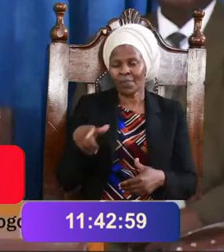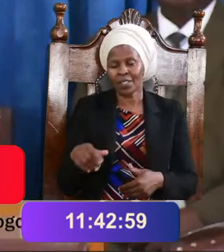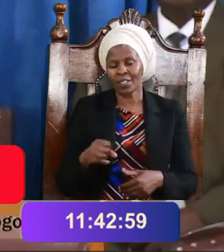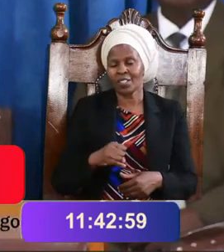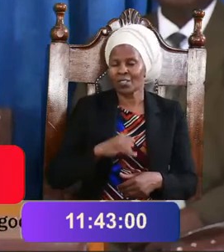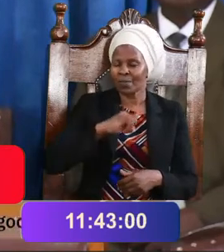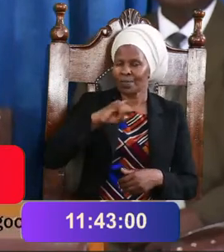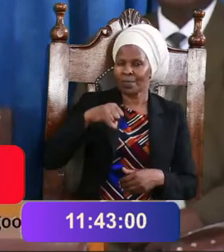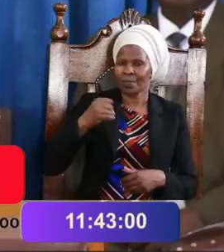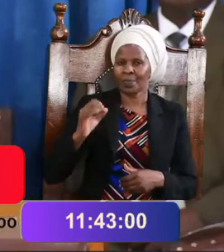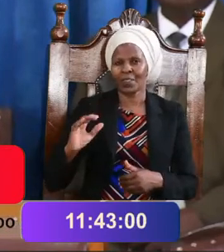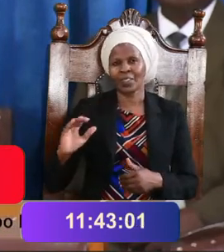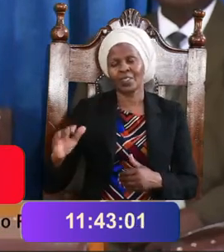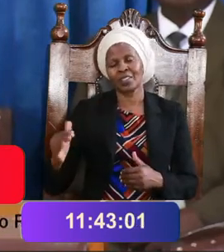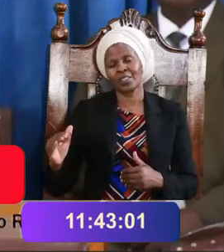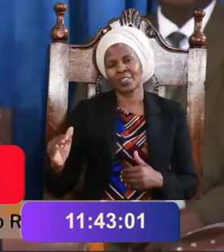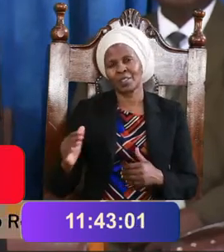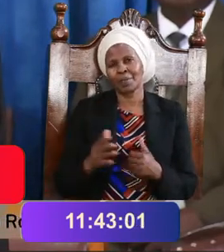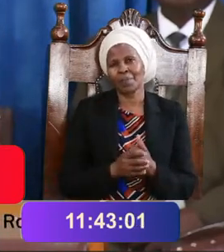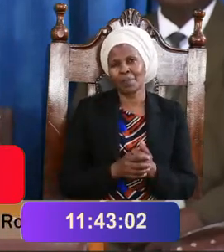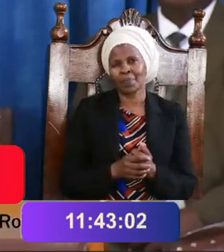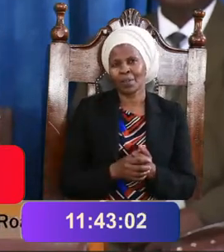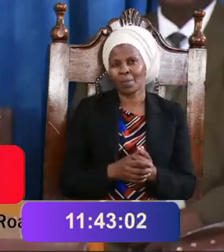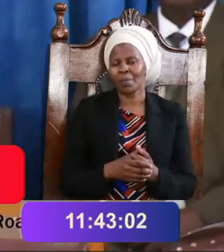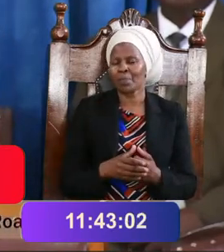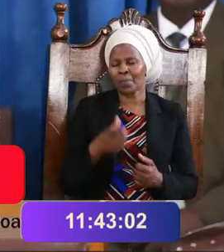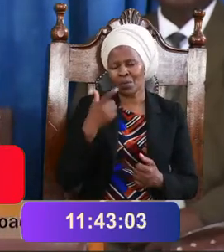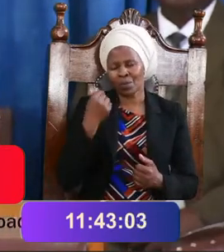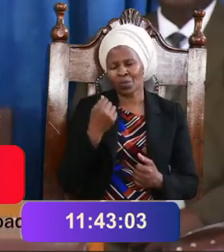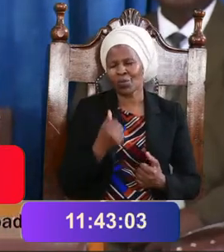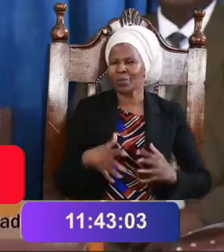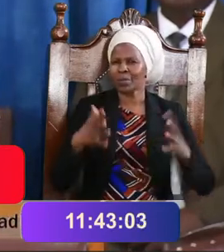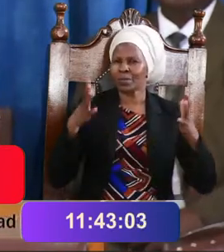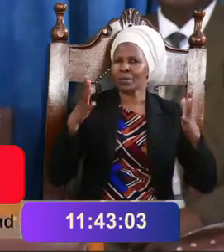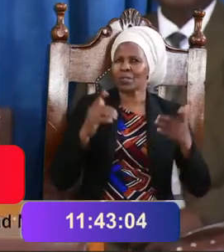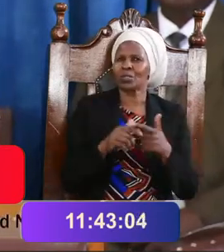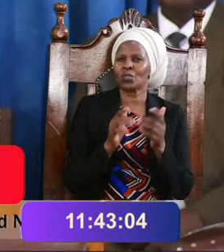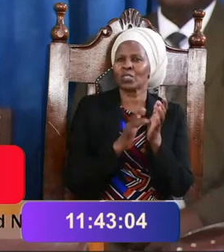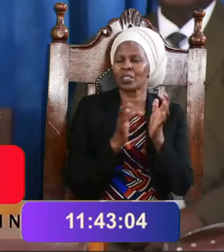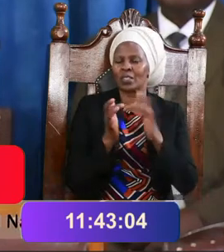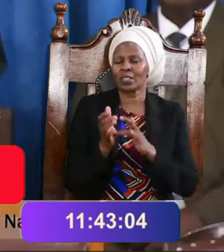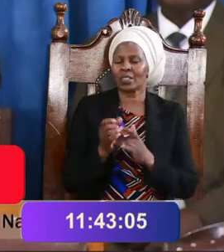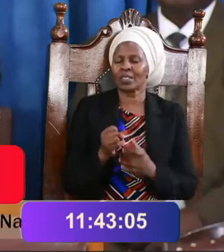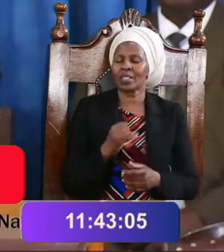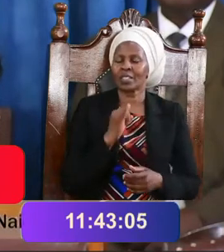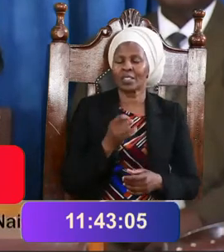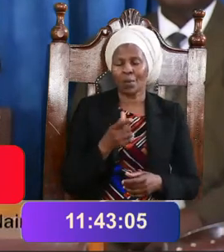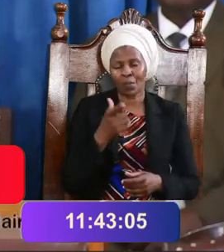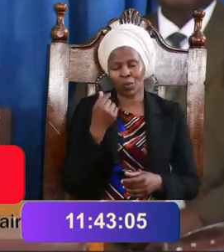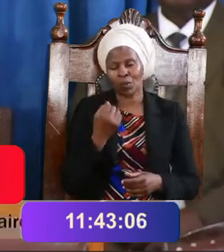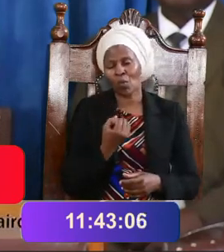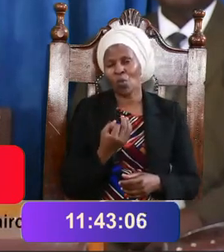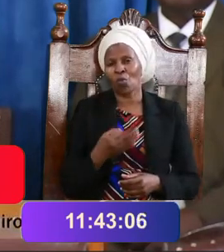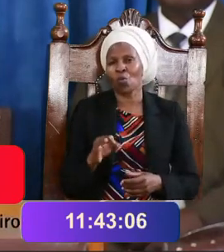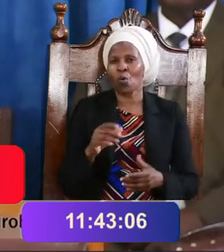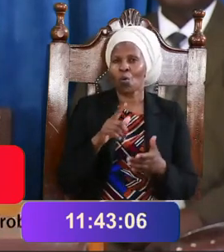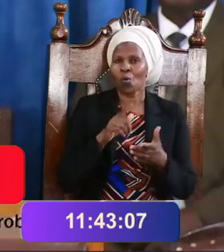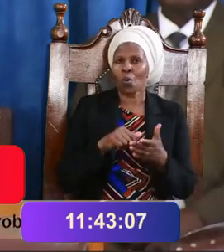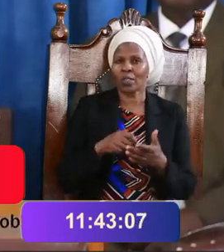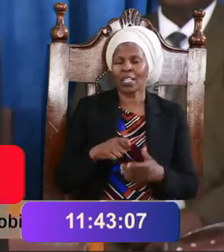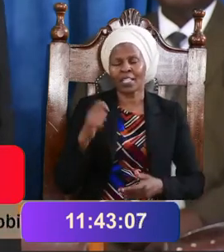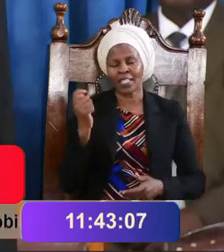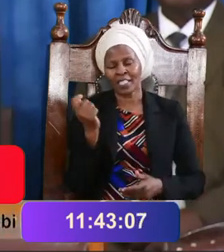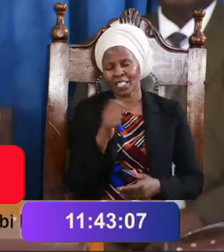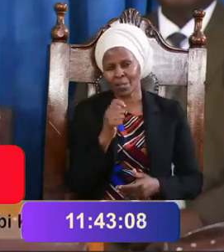Yesu Kristo ilikuwa kwa sababu ya kushangiliwa kwa Yesu Kristo ilikuwa kwa sababu ya ile kazi na ule ushuhuda